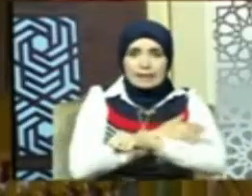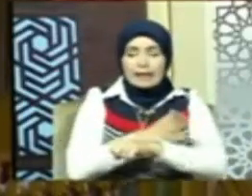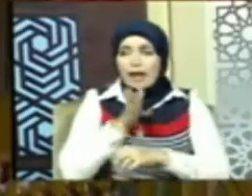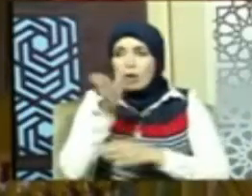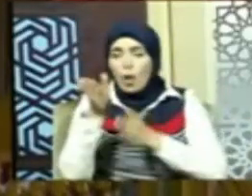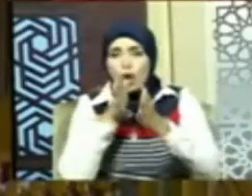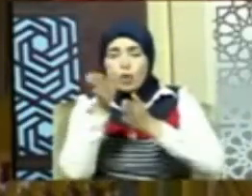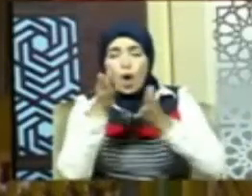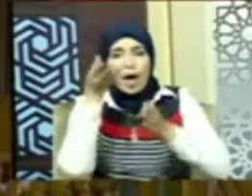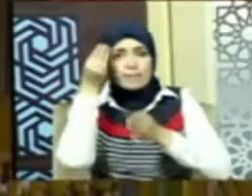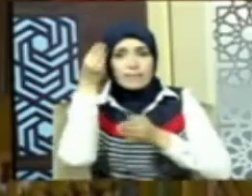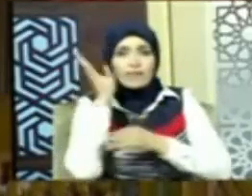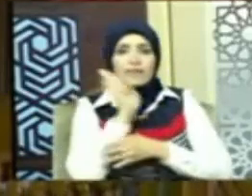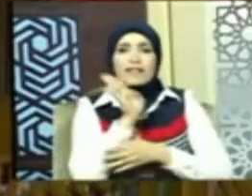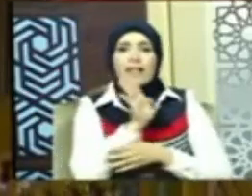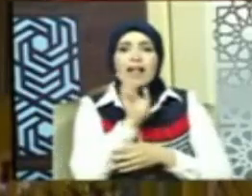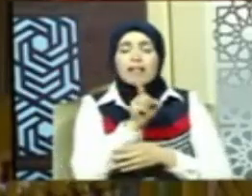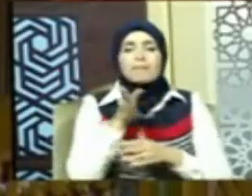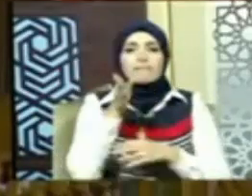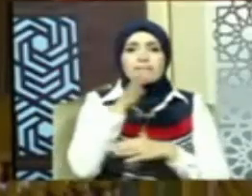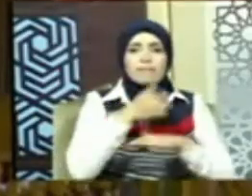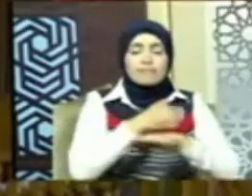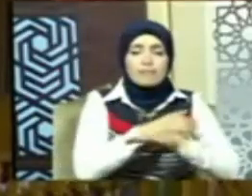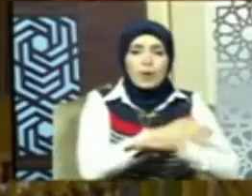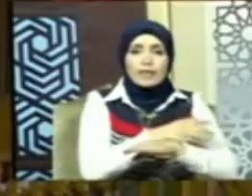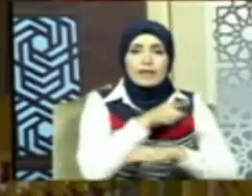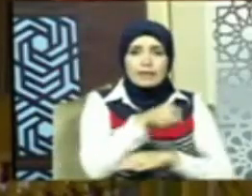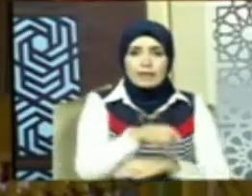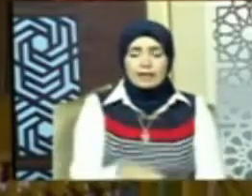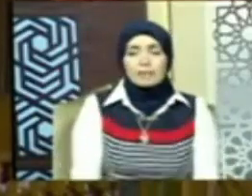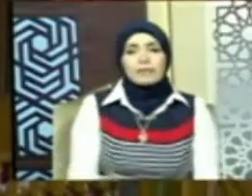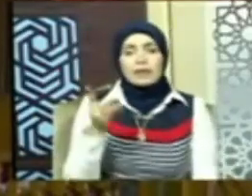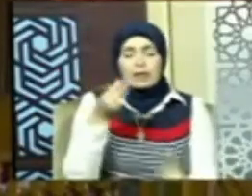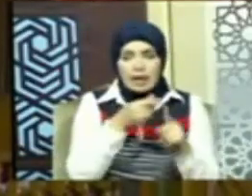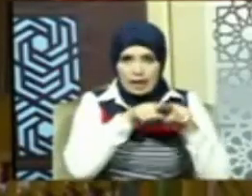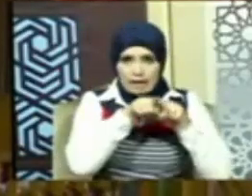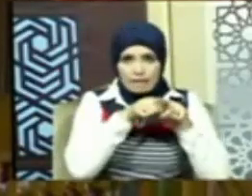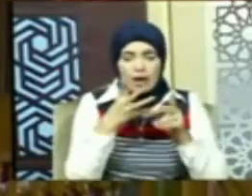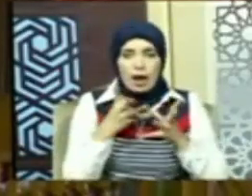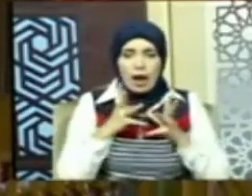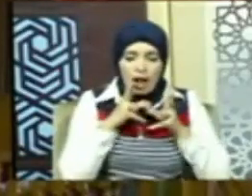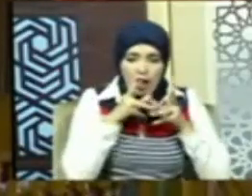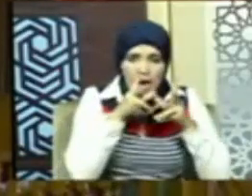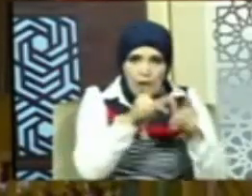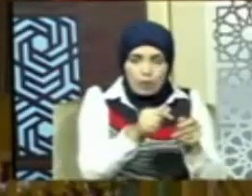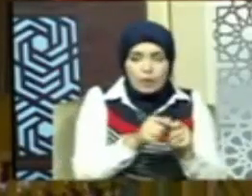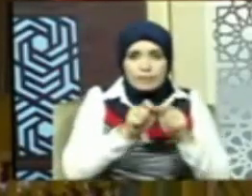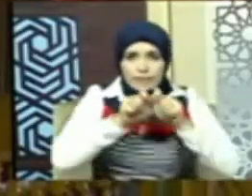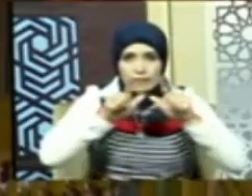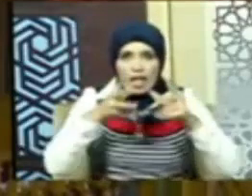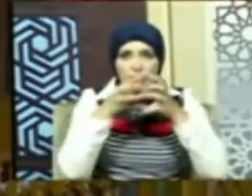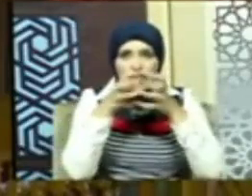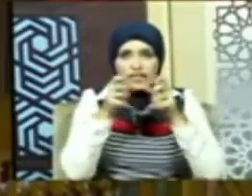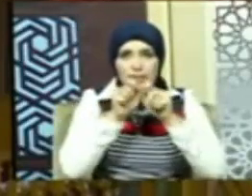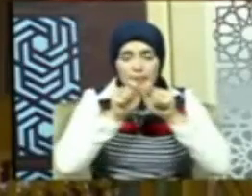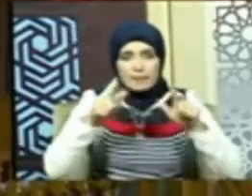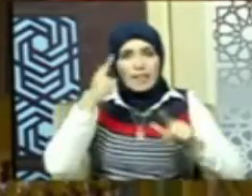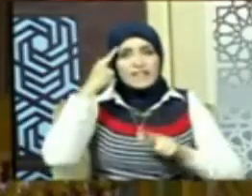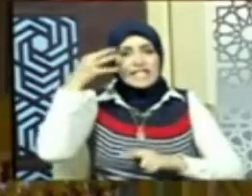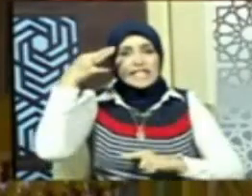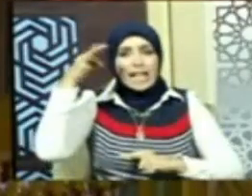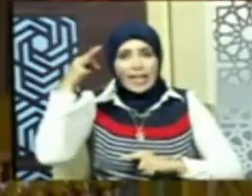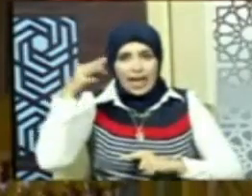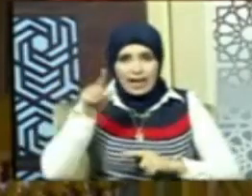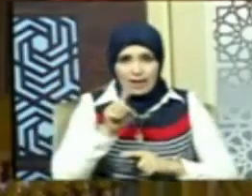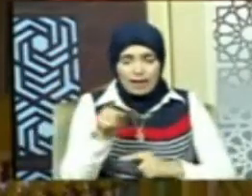العلم إلا بستة سأنبيك عن تفصيلها ببيان: ذكاء